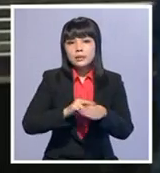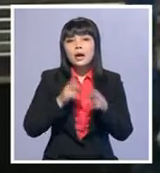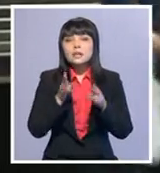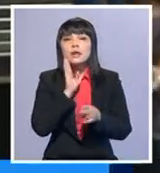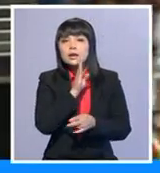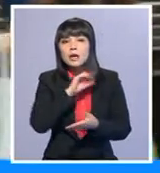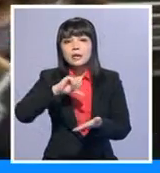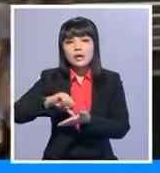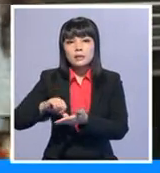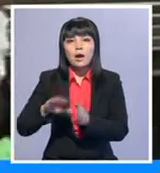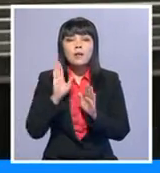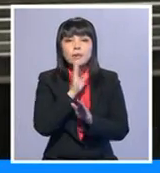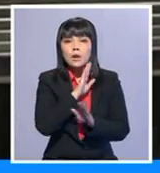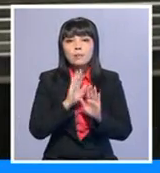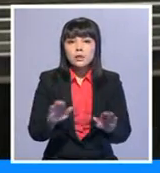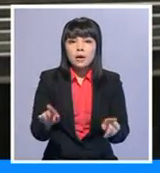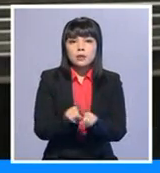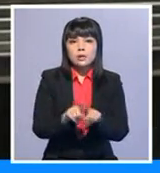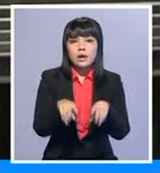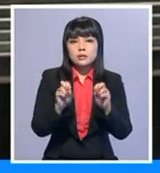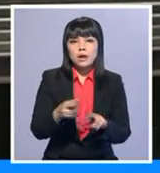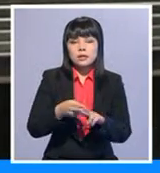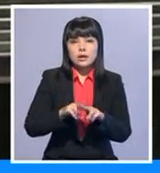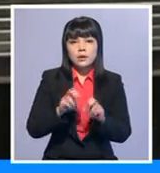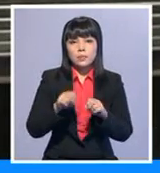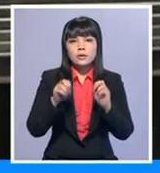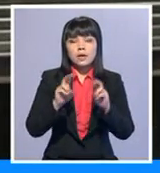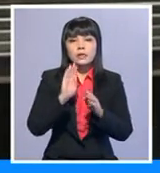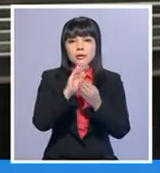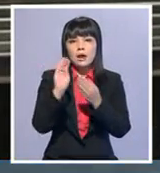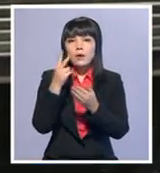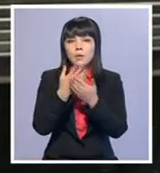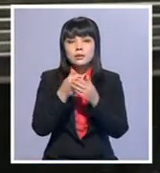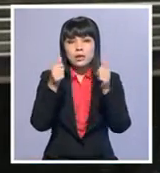тек әйелдер мен балаларға ғана арналғанын айыру үшін олардың сыртына арнайы символдар жапсырылды.